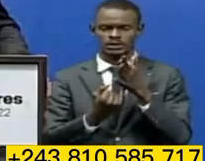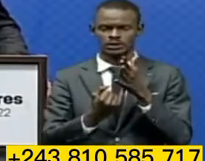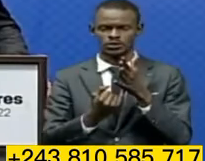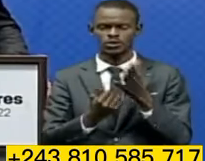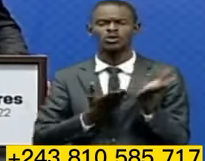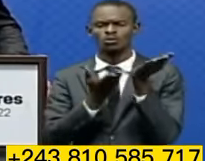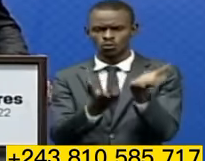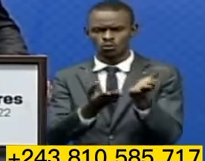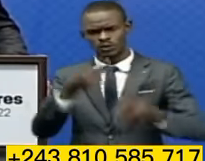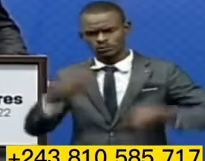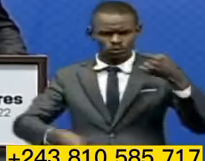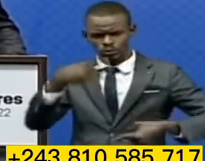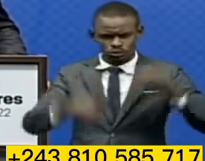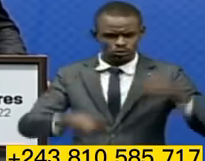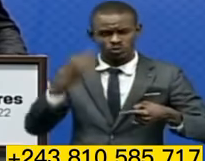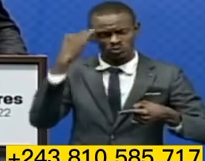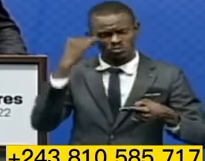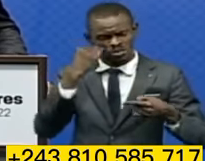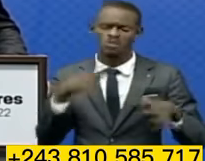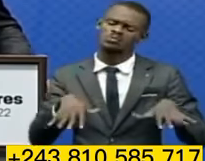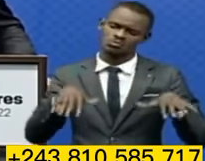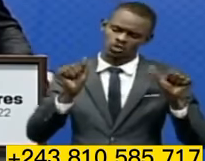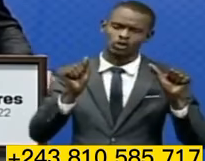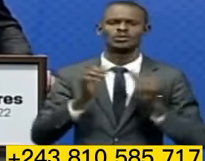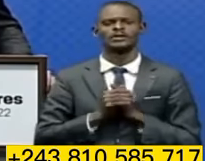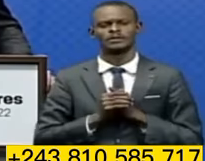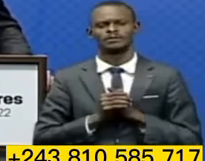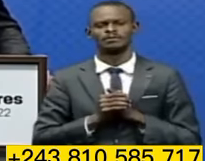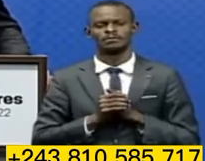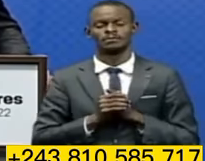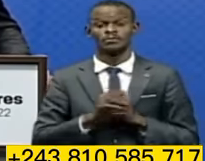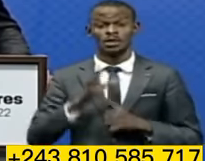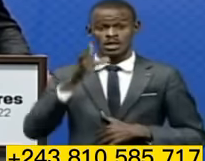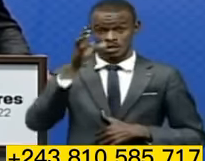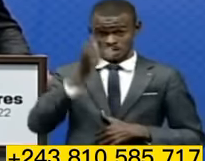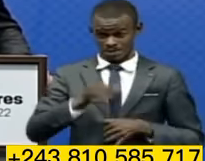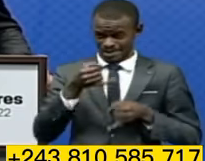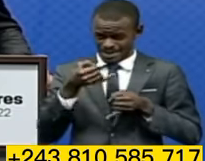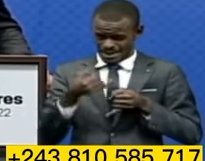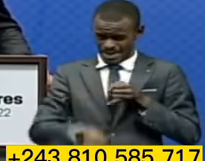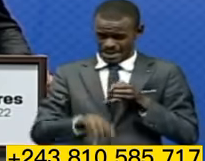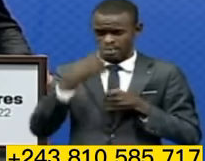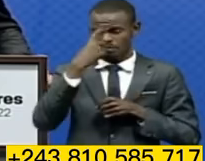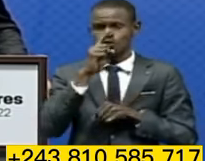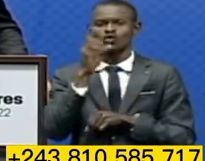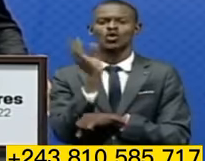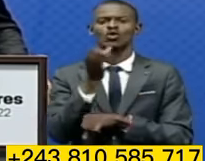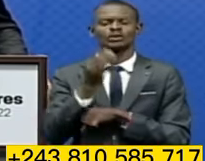et délibération, le Conseil a adopté ces dossiers. Dernier chapitre du Conseil de ministres de ce